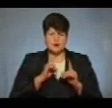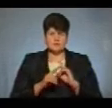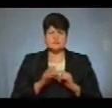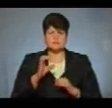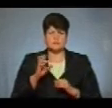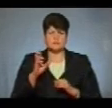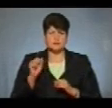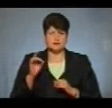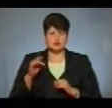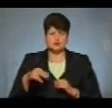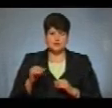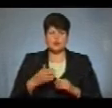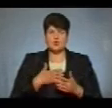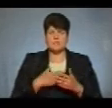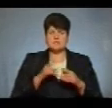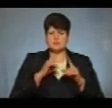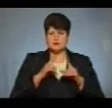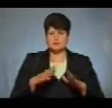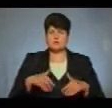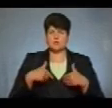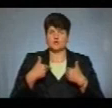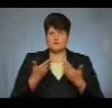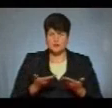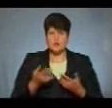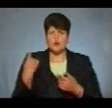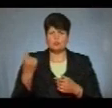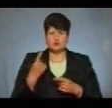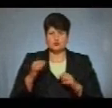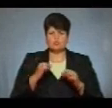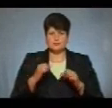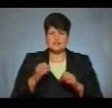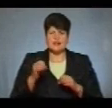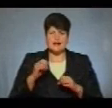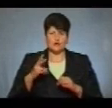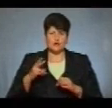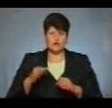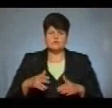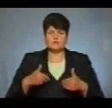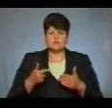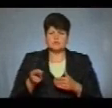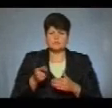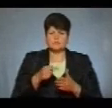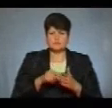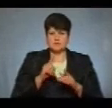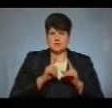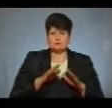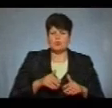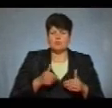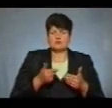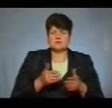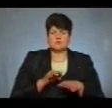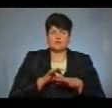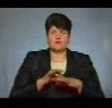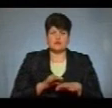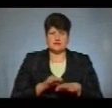словами, громадська рада запропонувала обласному управлінню екології і природних ресурсів звернутися до Тернопільської міської ради з пропозицією